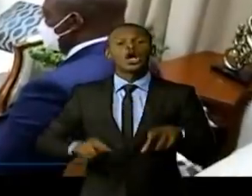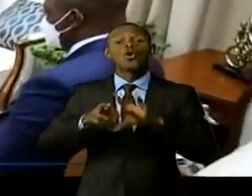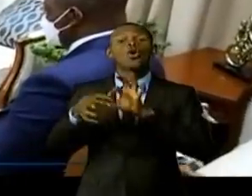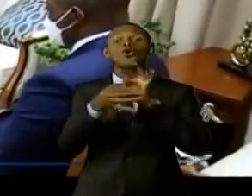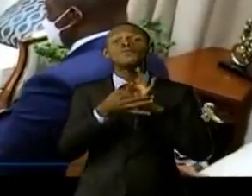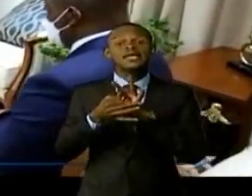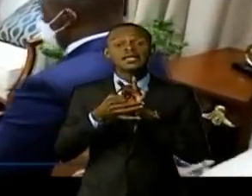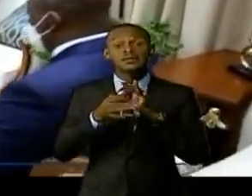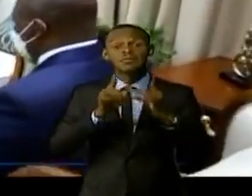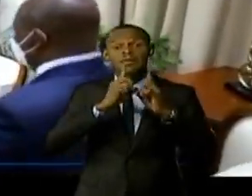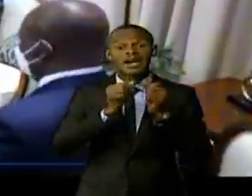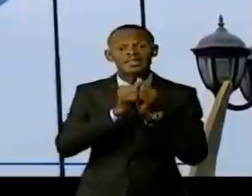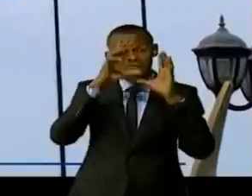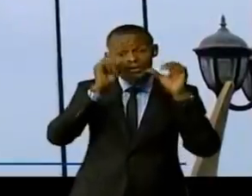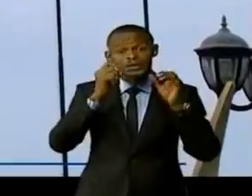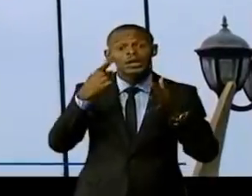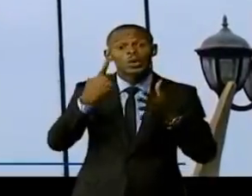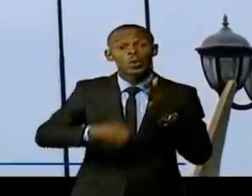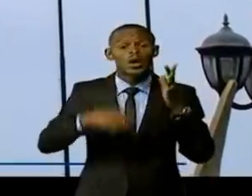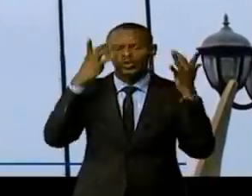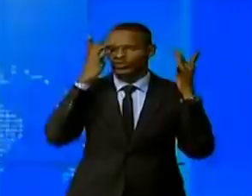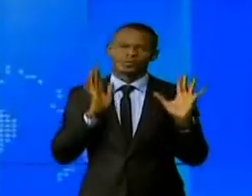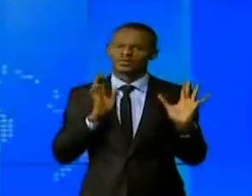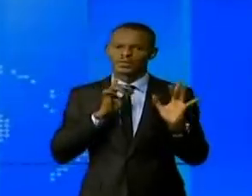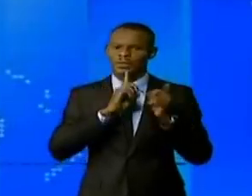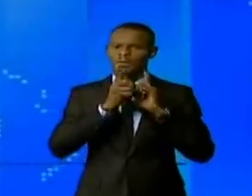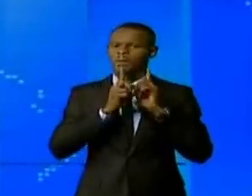diplomate britannique.